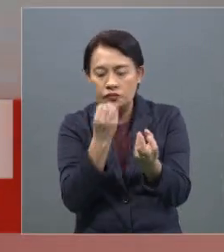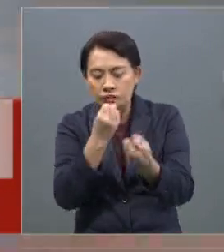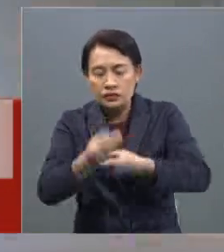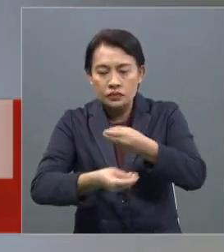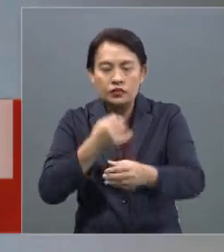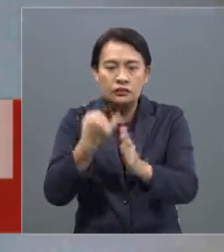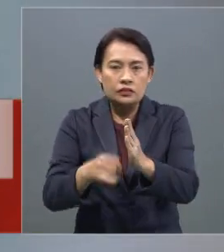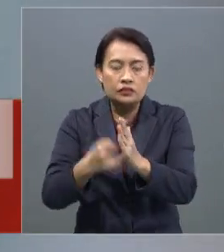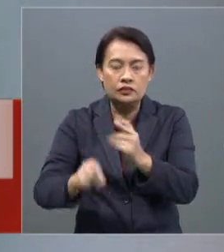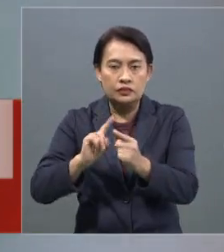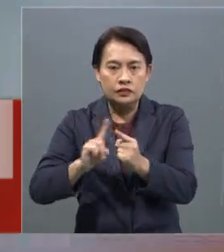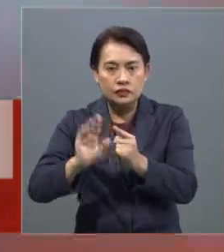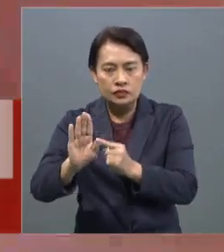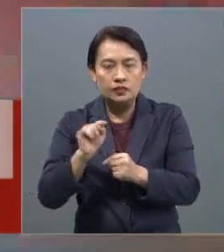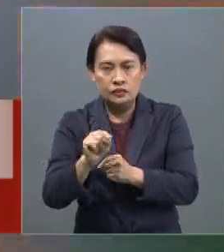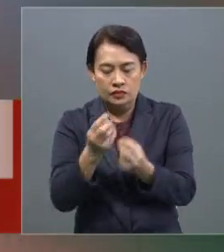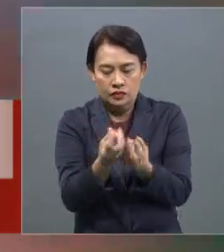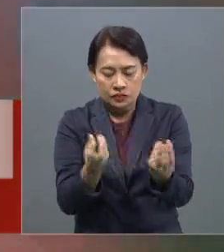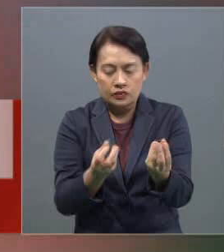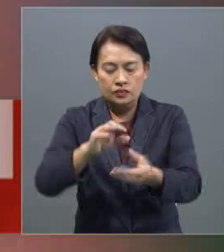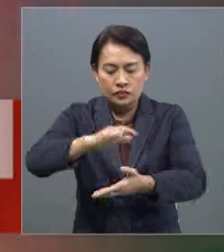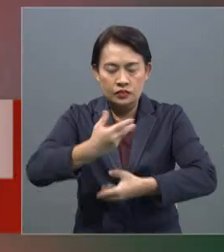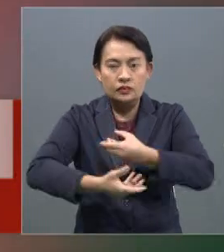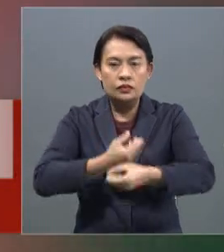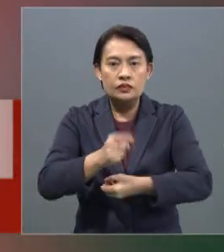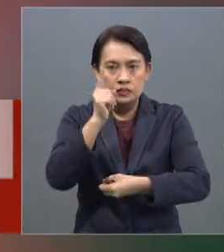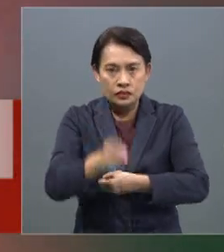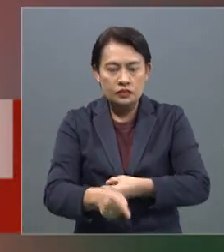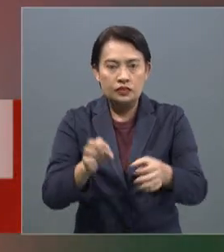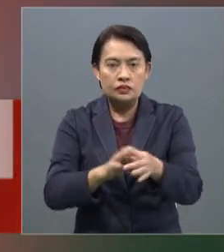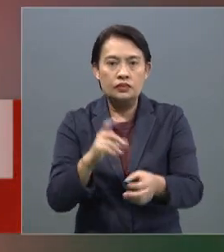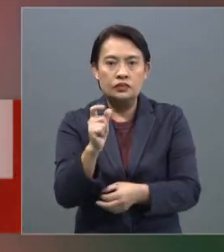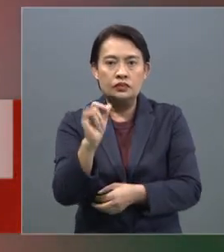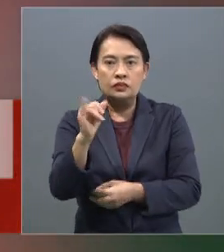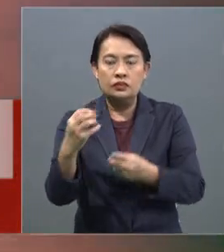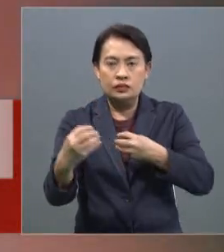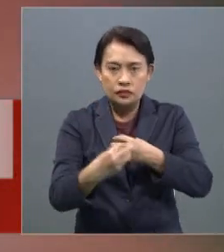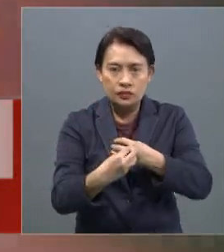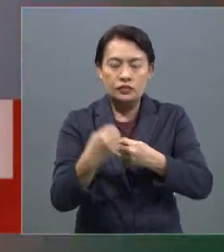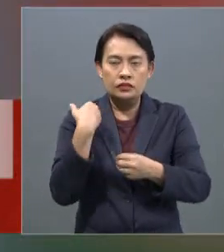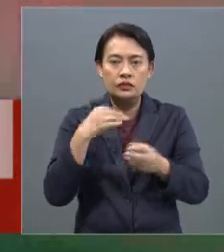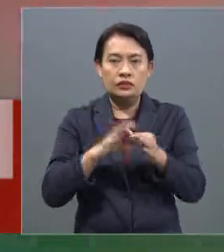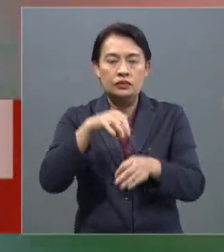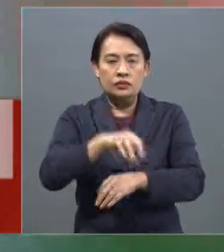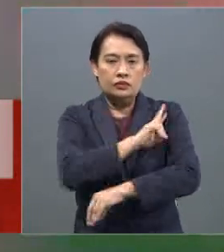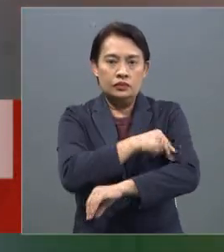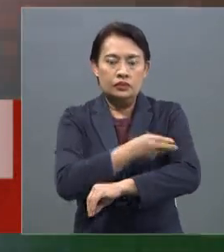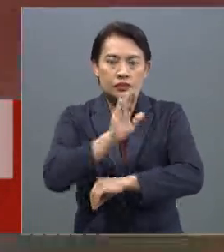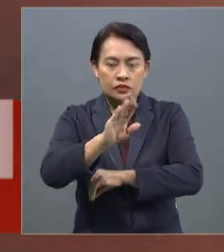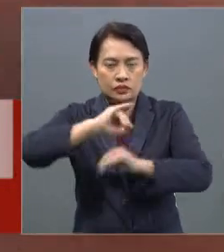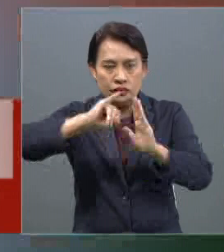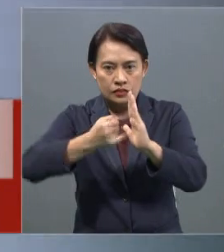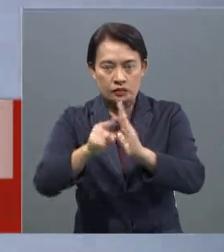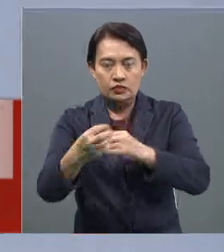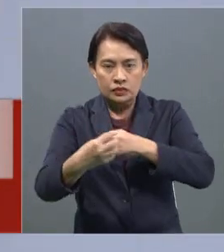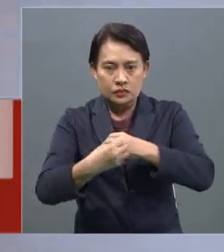ชนนะคะว่าผลิตภัณฑ์อาหารที่จะมาขายได้เนี่ยจะต้องได้รับอนุญาตจากอยหรือว่าสำนักงานสาธารณสุขจังหวัดก่อนนะคะและถ้า